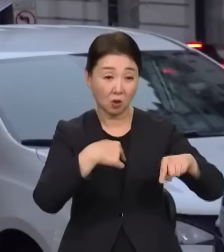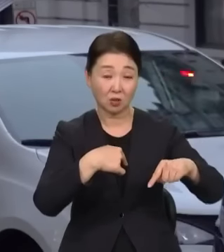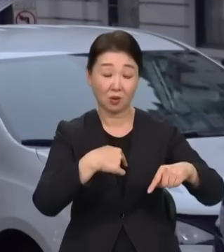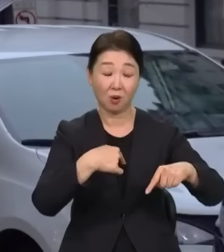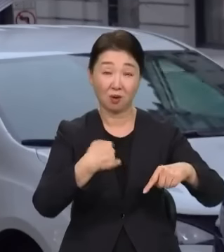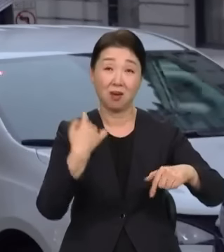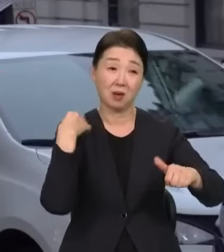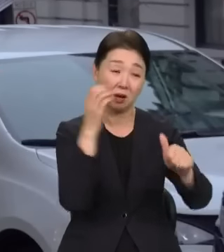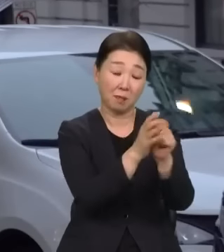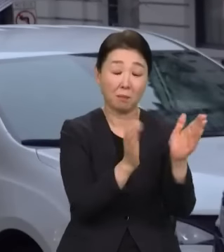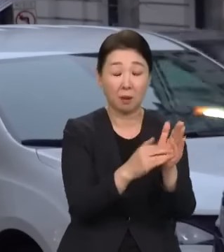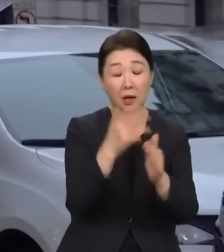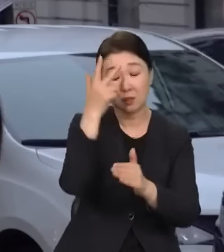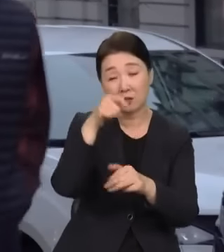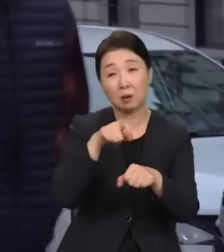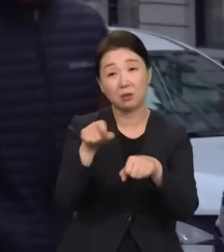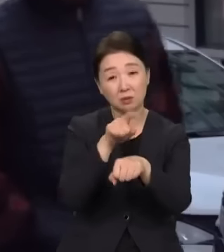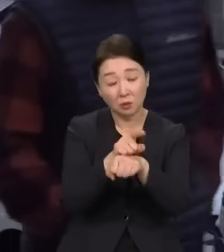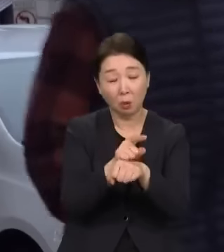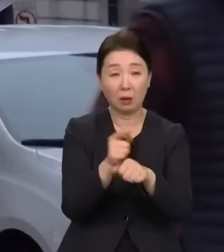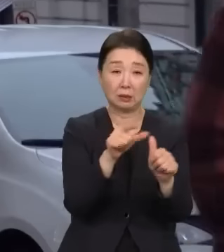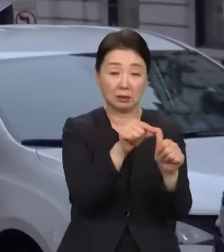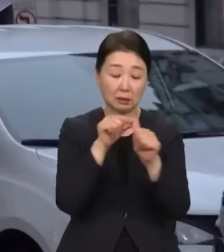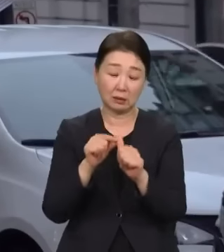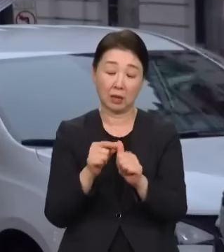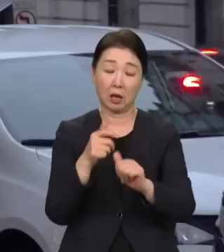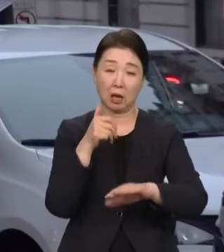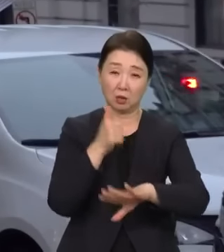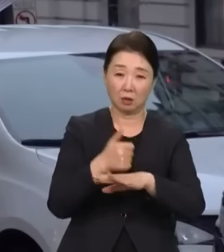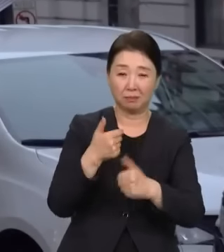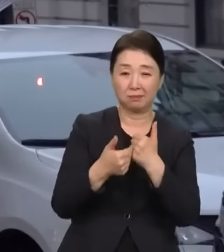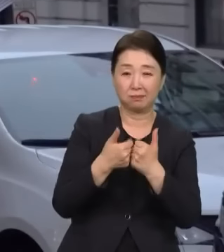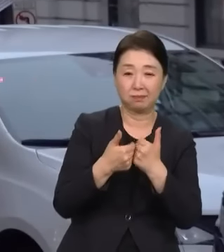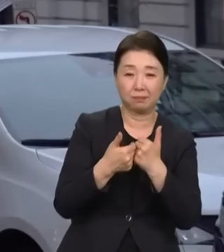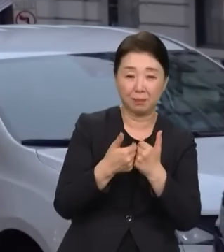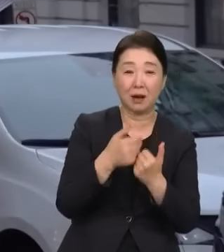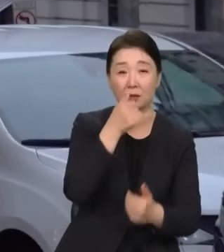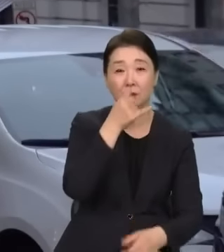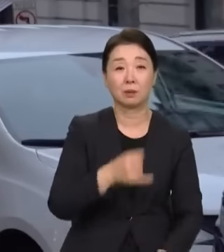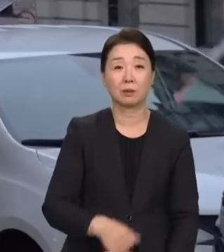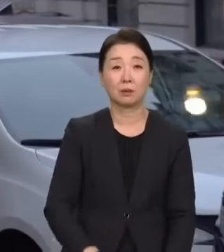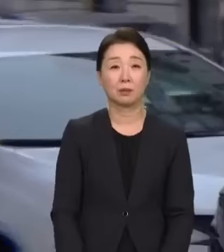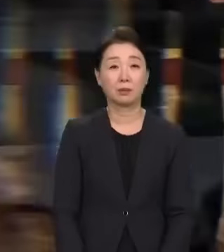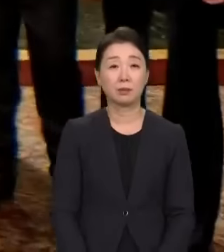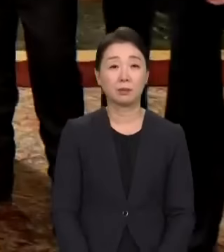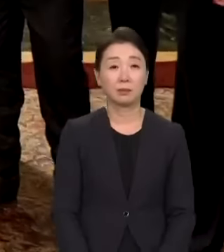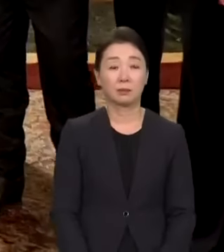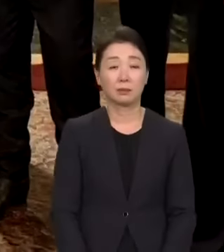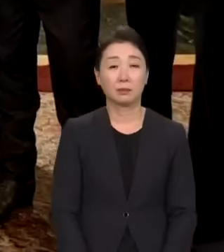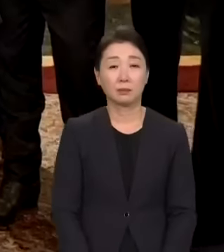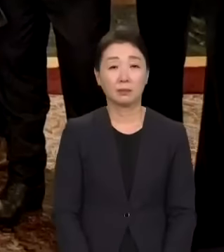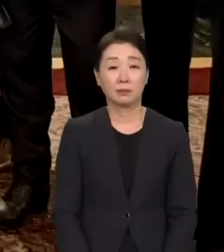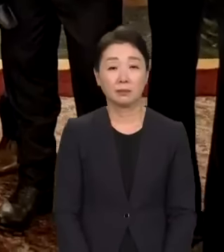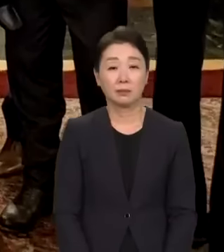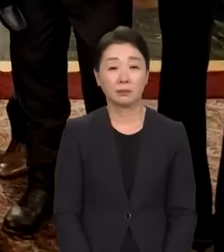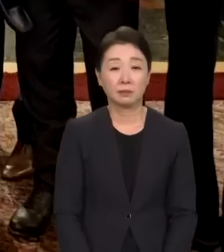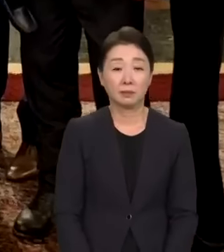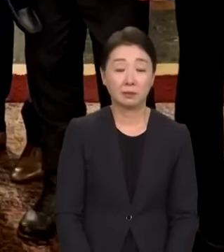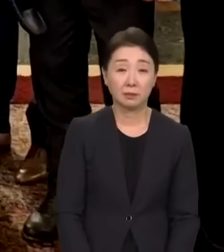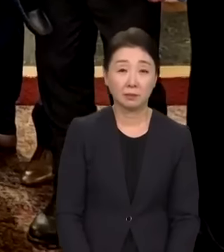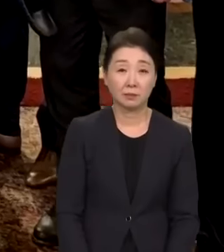맡기는 트럼프 특유의 인사 스타일이 이해 충돌과 족벌주의 논란을 더 키울 것으로 보입니다. 실제